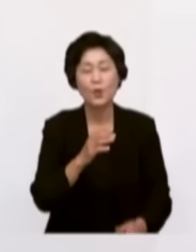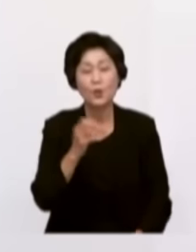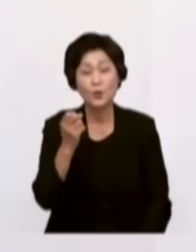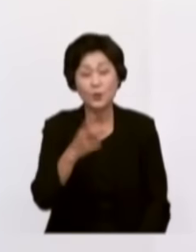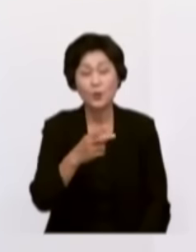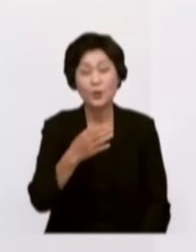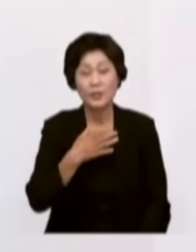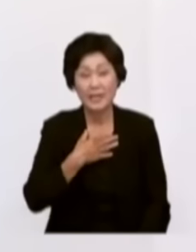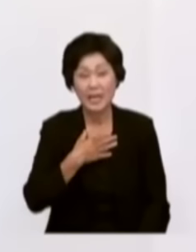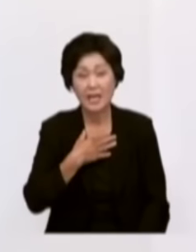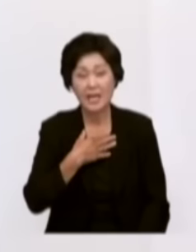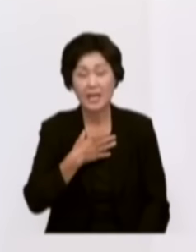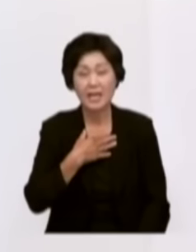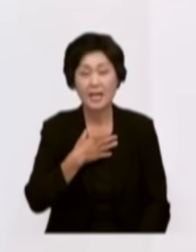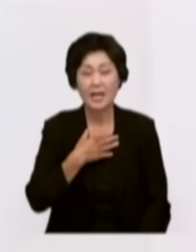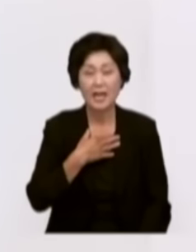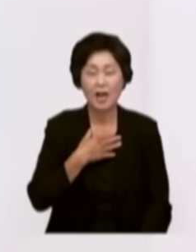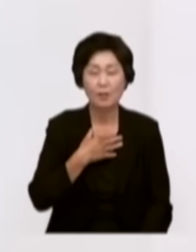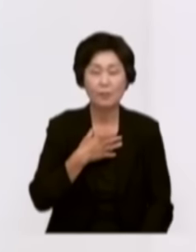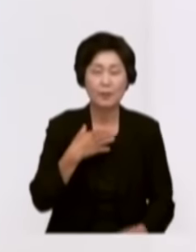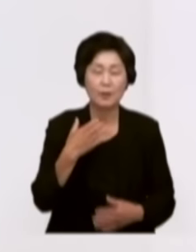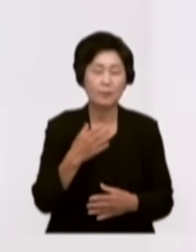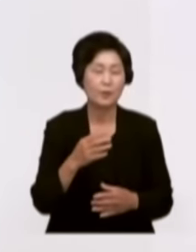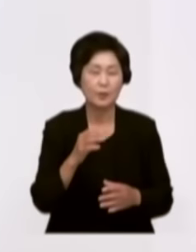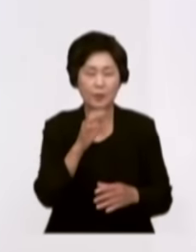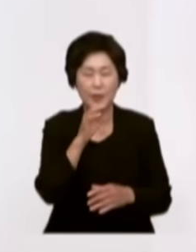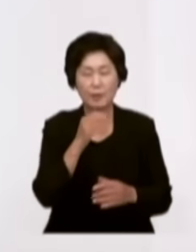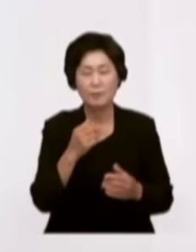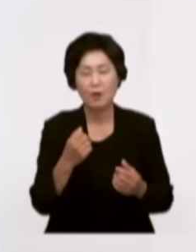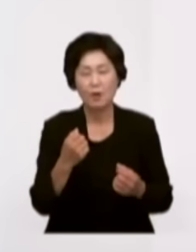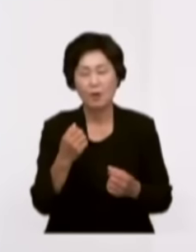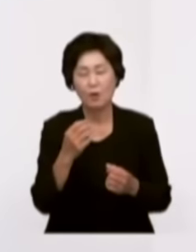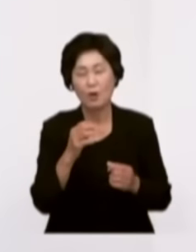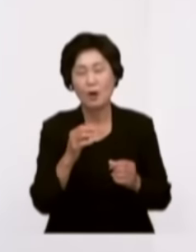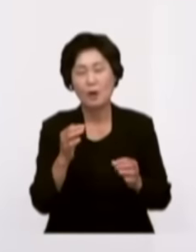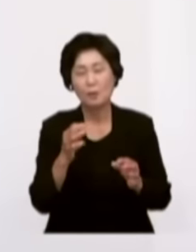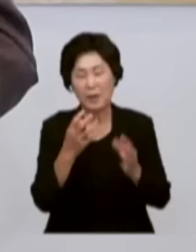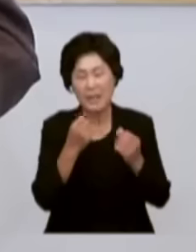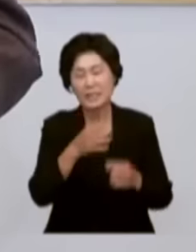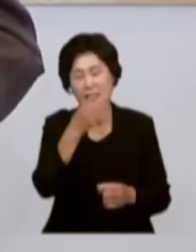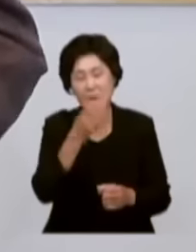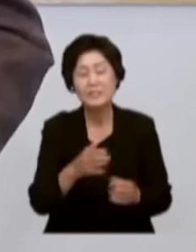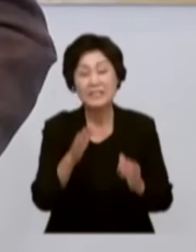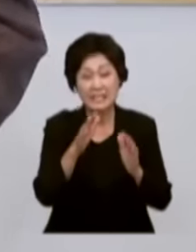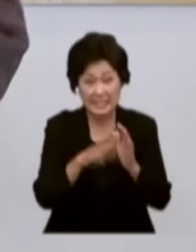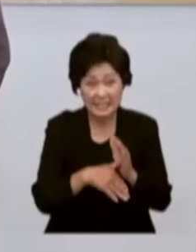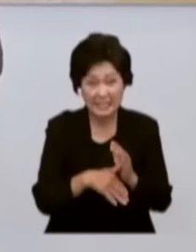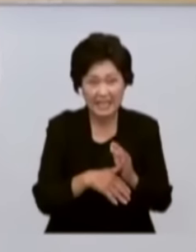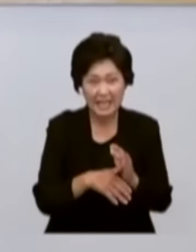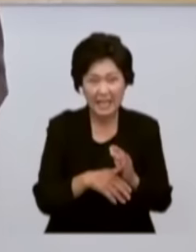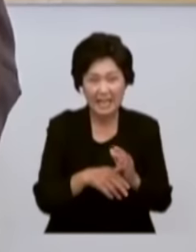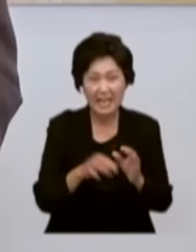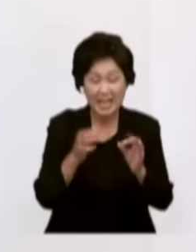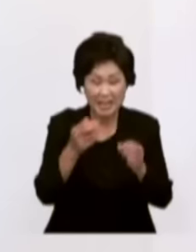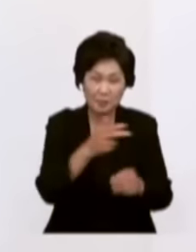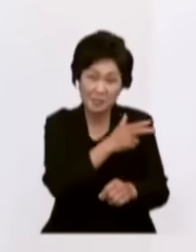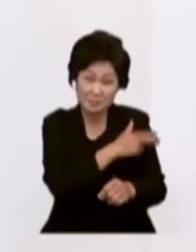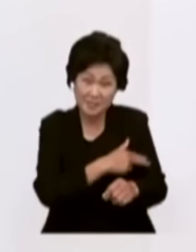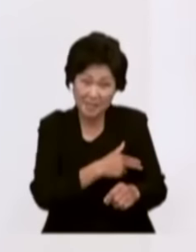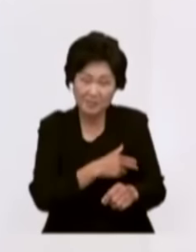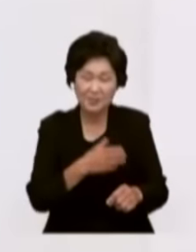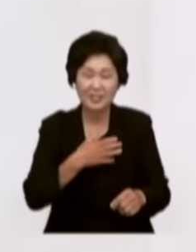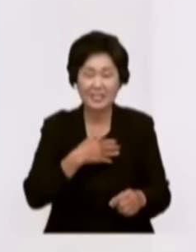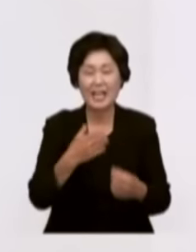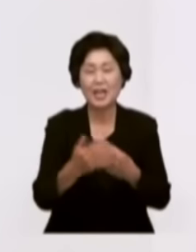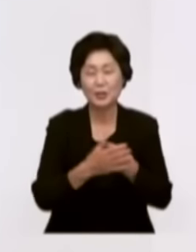또 제가 이제 결혼하면서 부부 사이가 많이 안 좋을 때 네네. 정말 안 좋았거든요. 네네. 물론 지선 씨도 많이 도움을 주셨지만은 지선이도